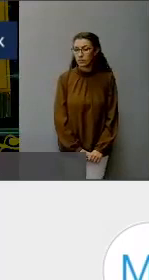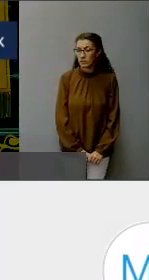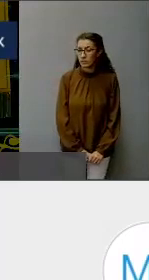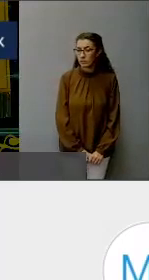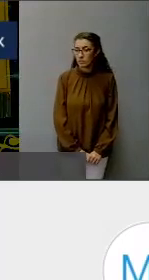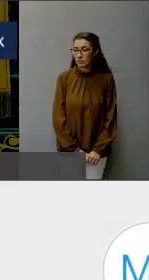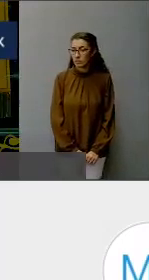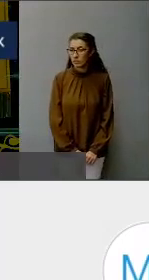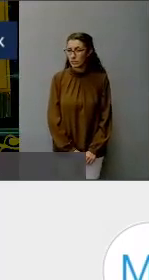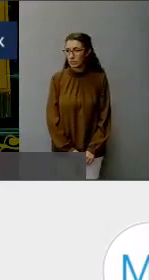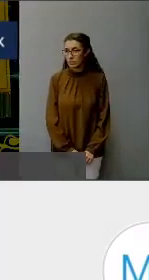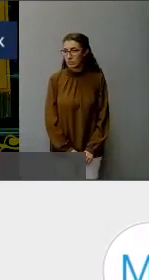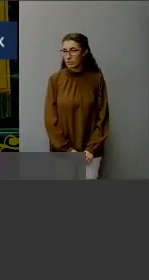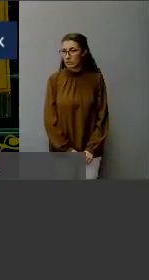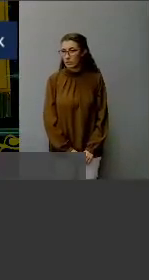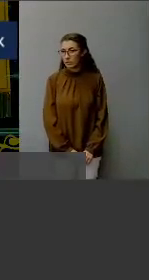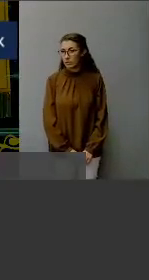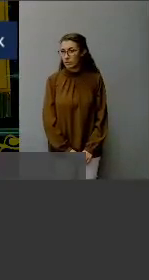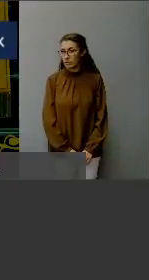la pop